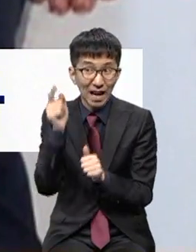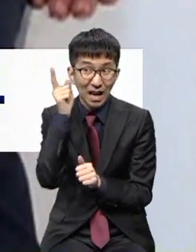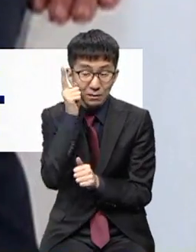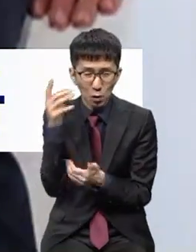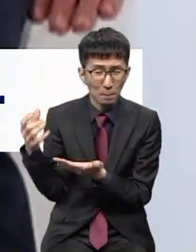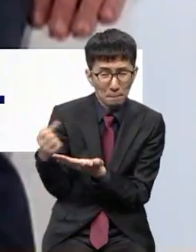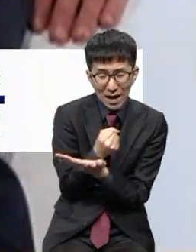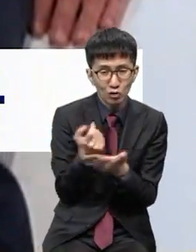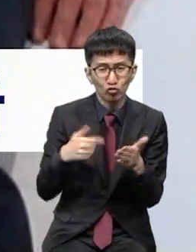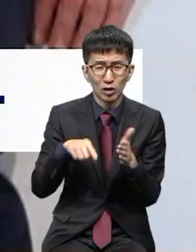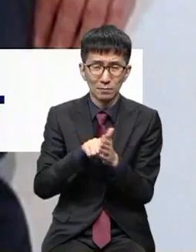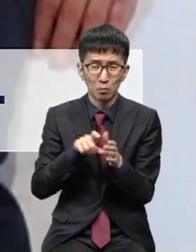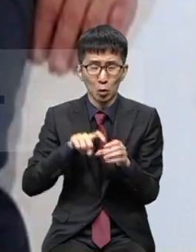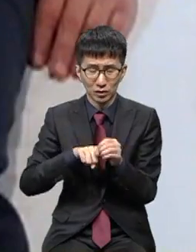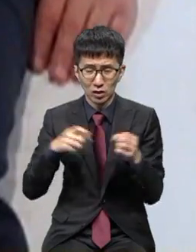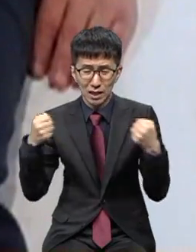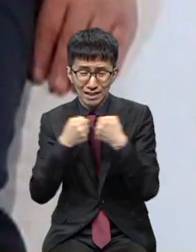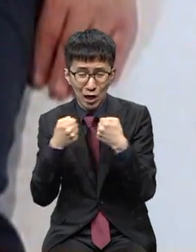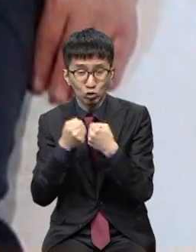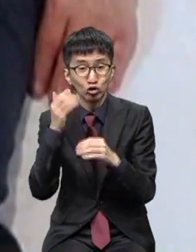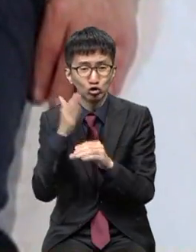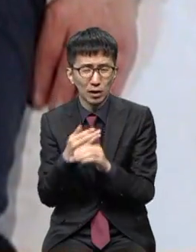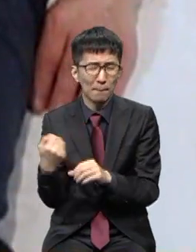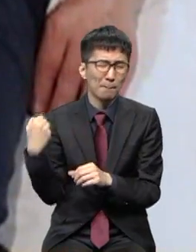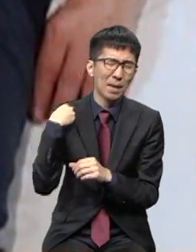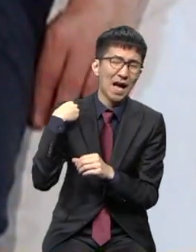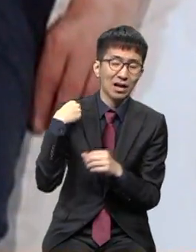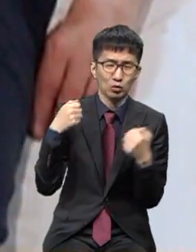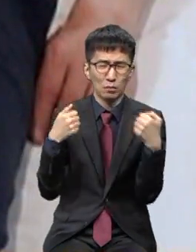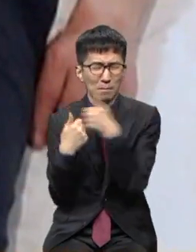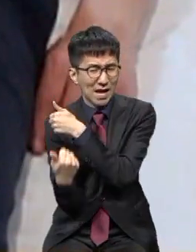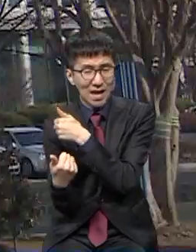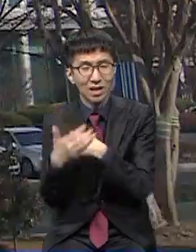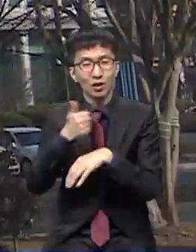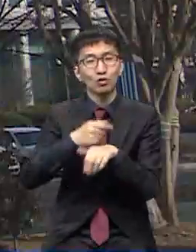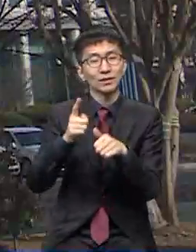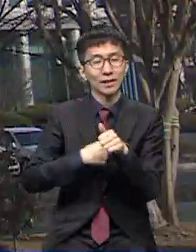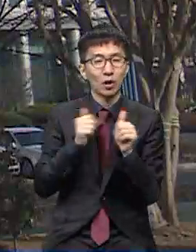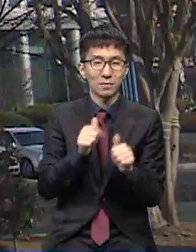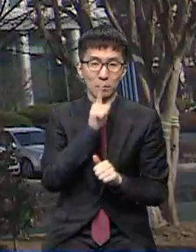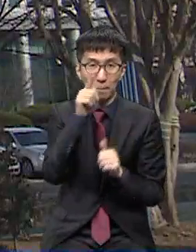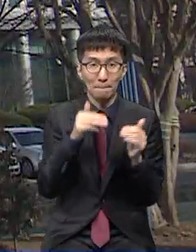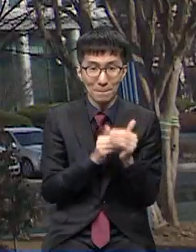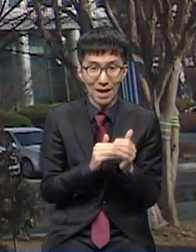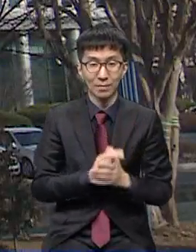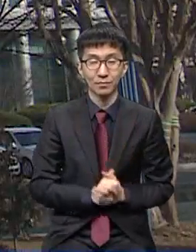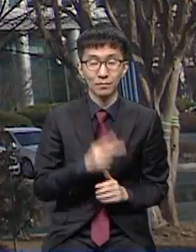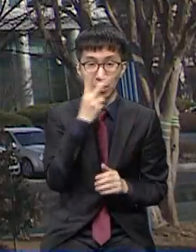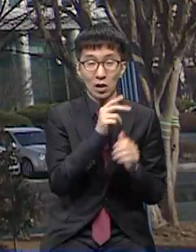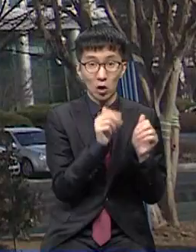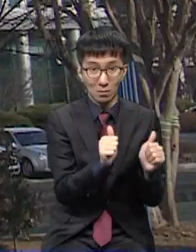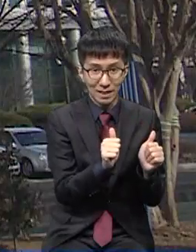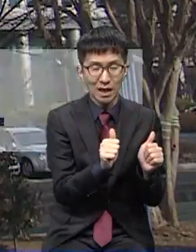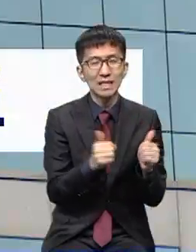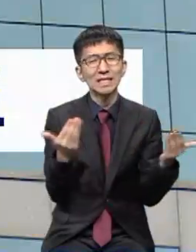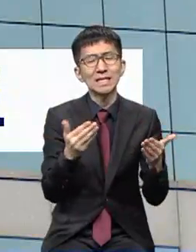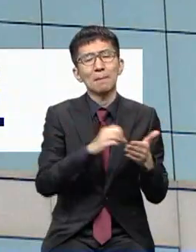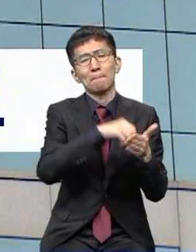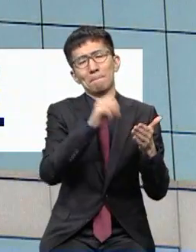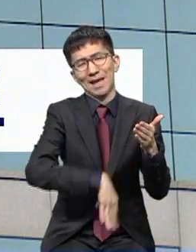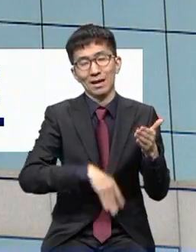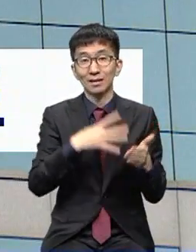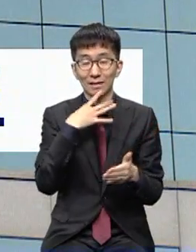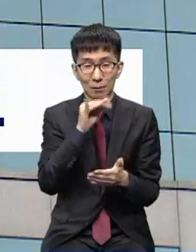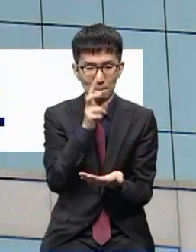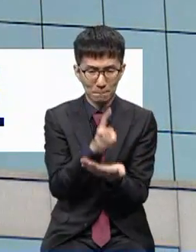시도하다 몸싸움을 벌여 독직폭행 혐의로 재판에 넘겨졌습니다. 이 경우 해당 검사는 직무에서 배제되는 게